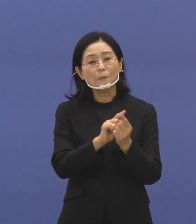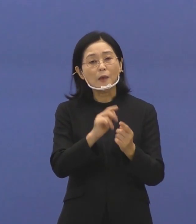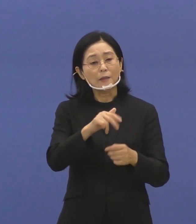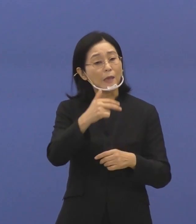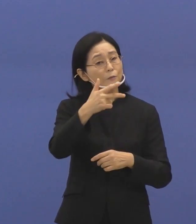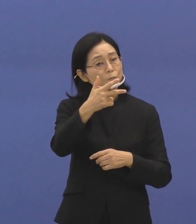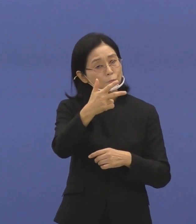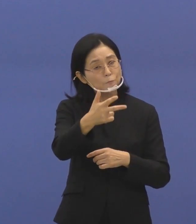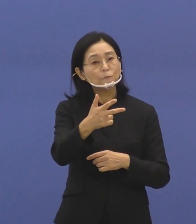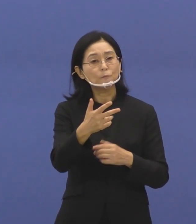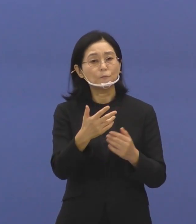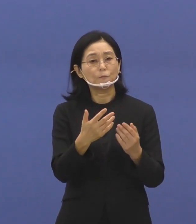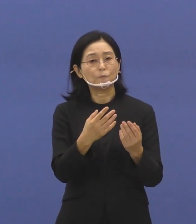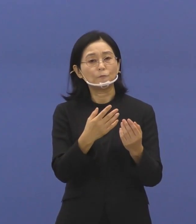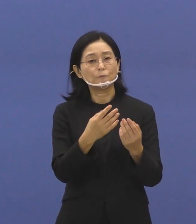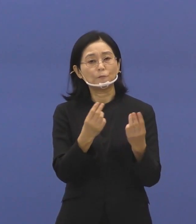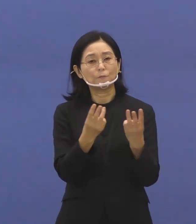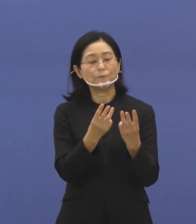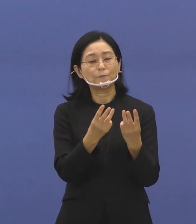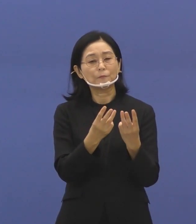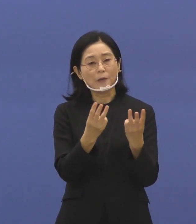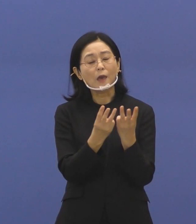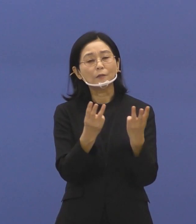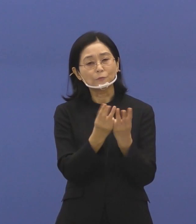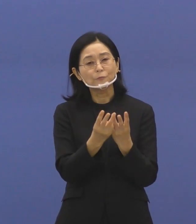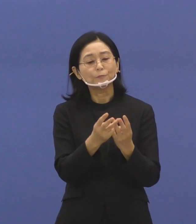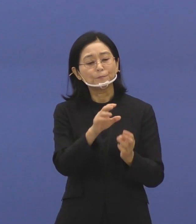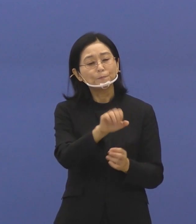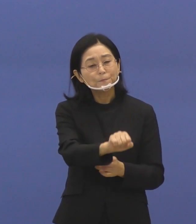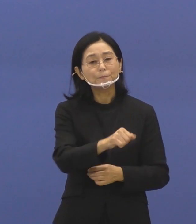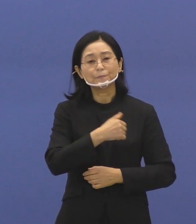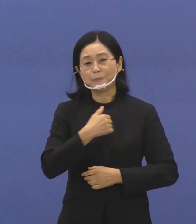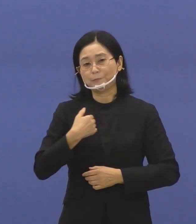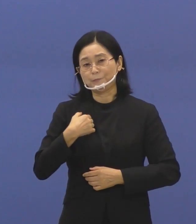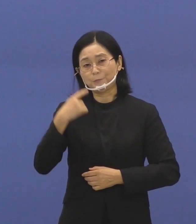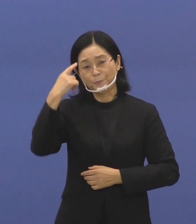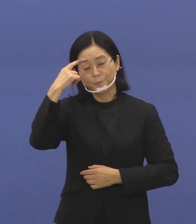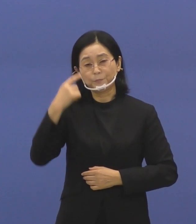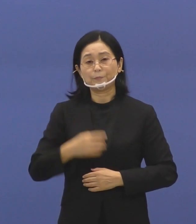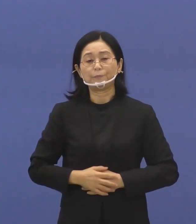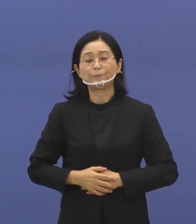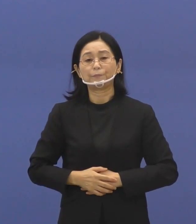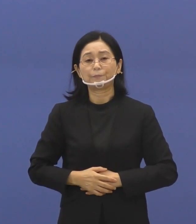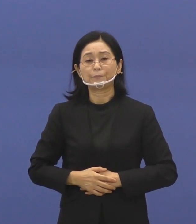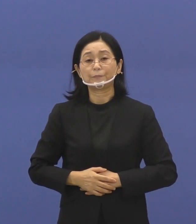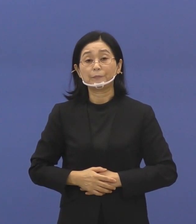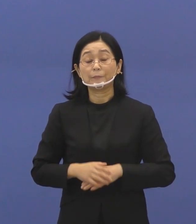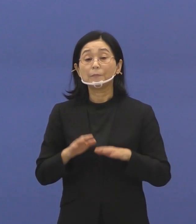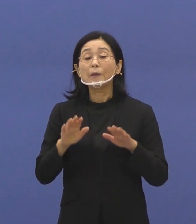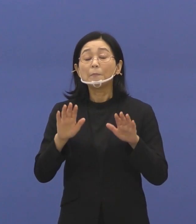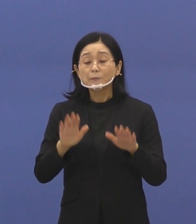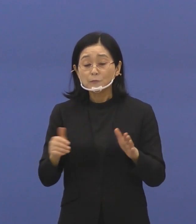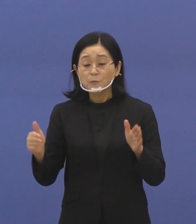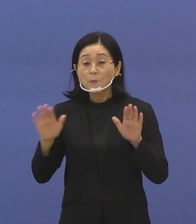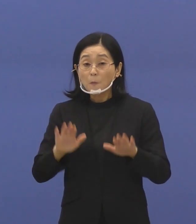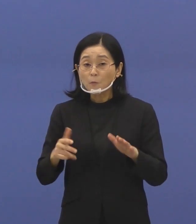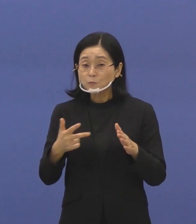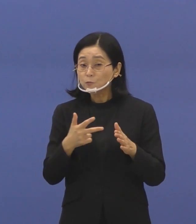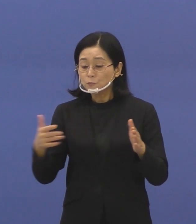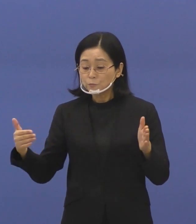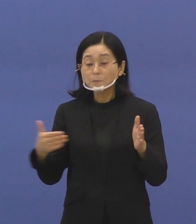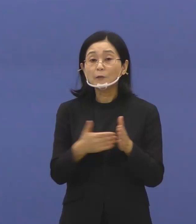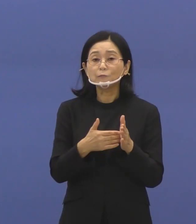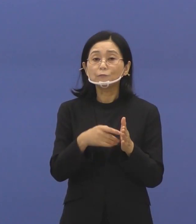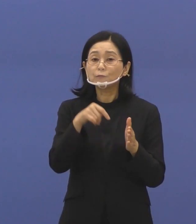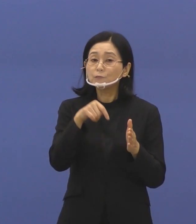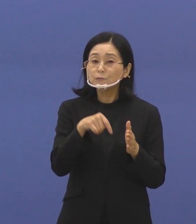こう数値として出てくると思いますので、まずはこの週末、もう少しこ